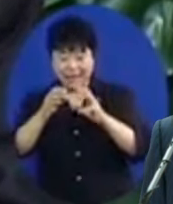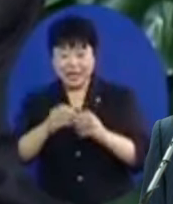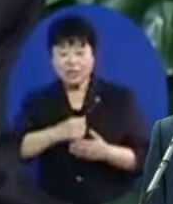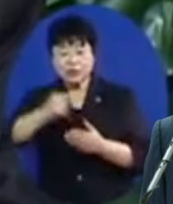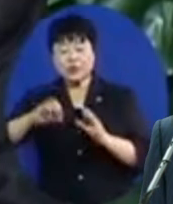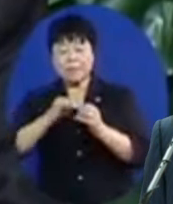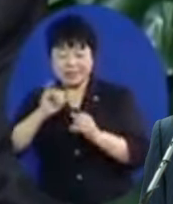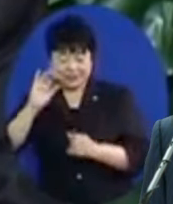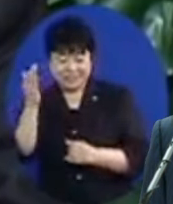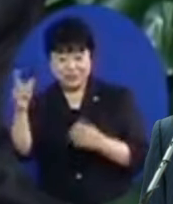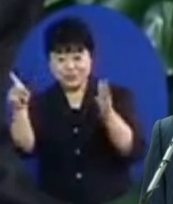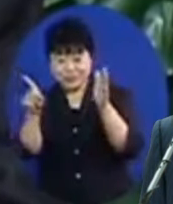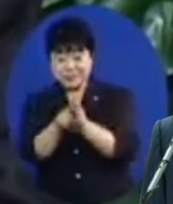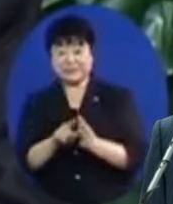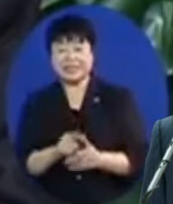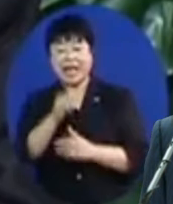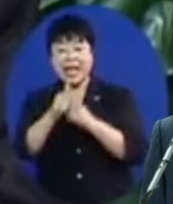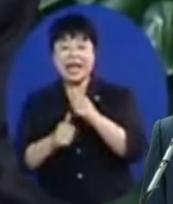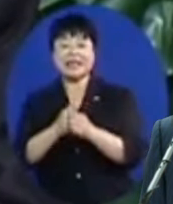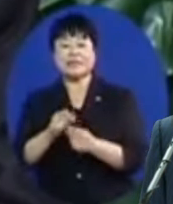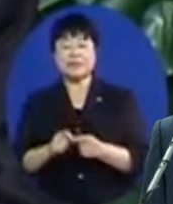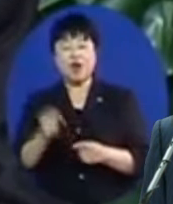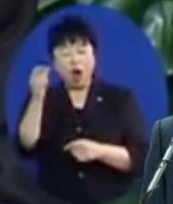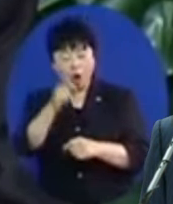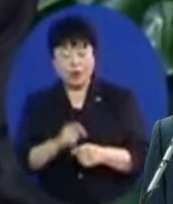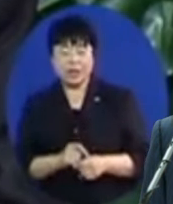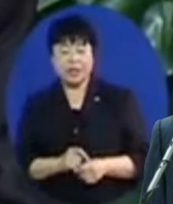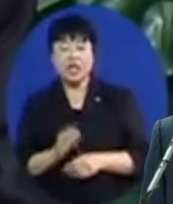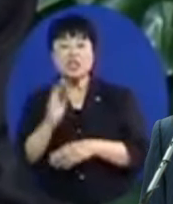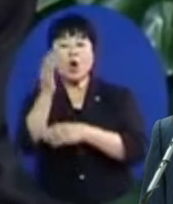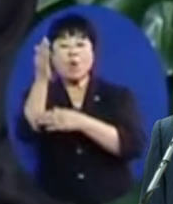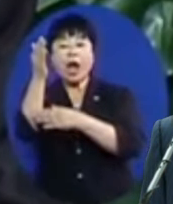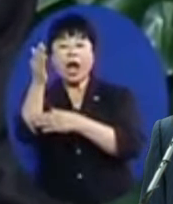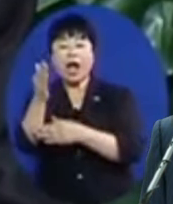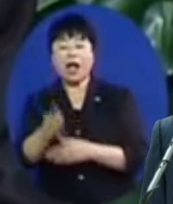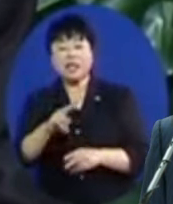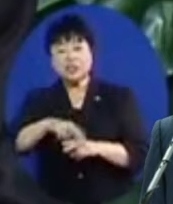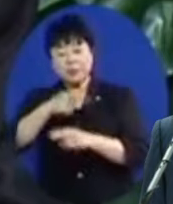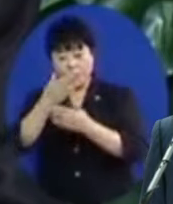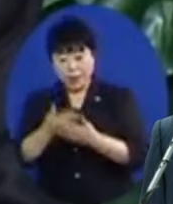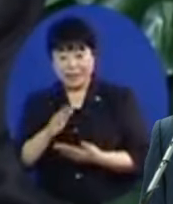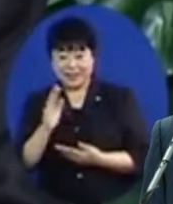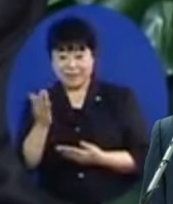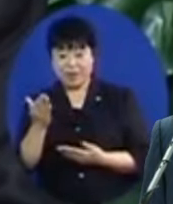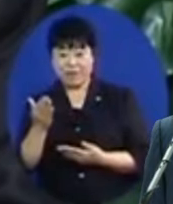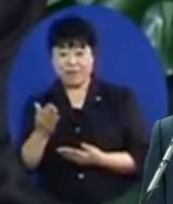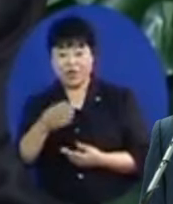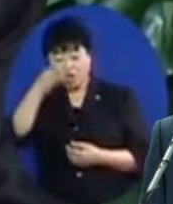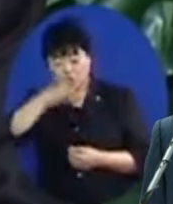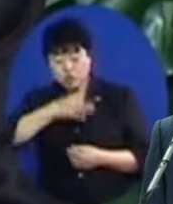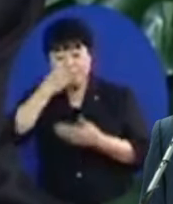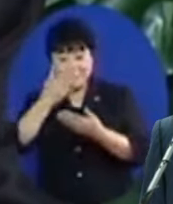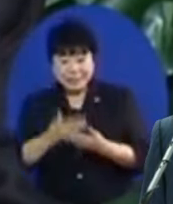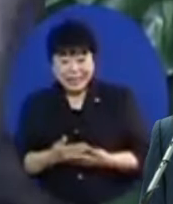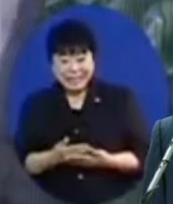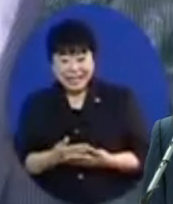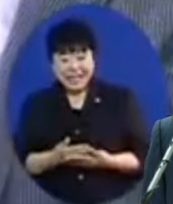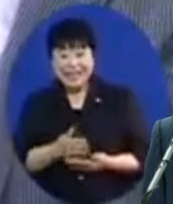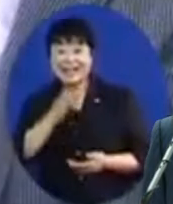소유된 백성이 되고 하나님의 영원한 영광을 선물로 받게 되었으니 수지 맞았어요 안